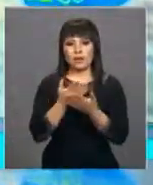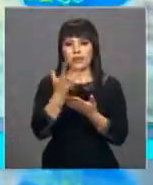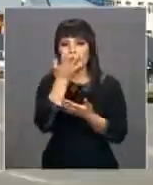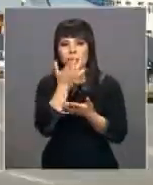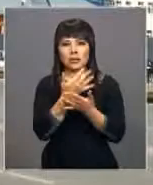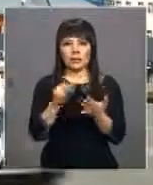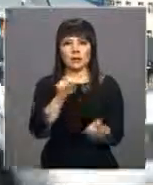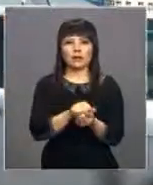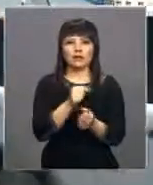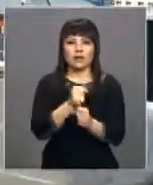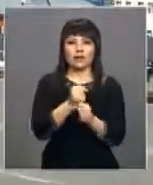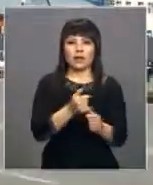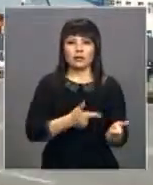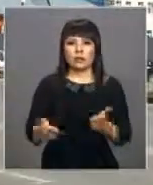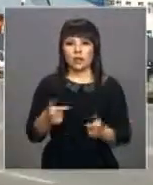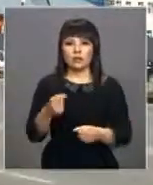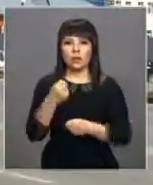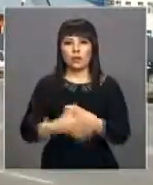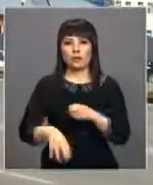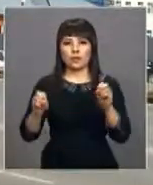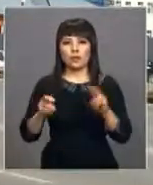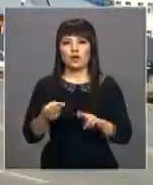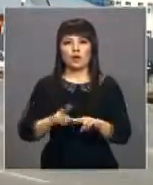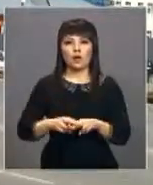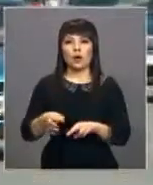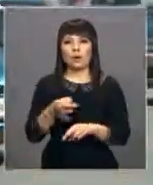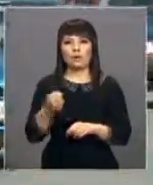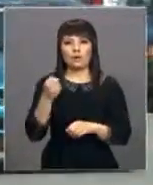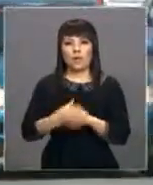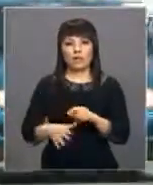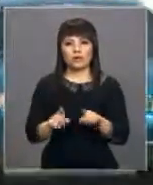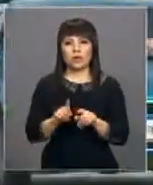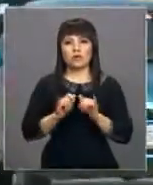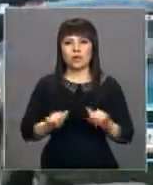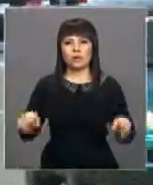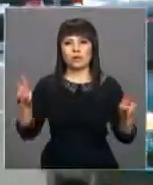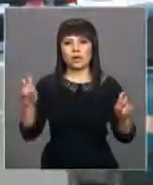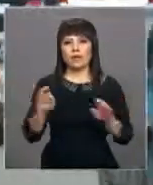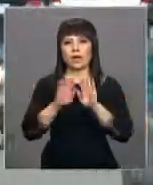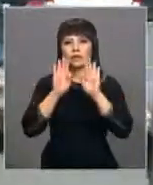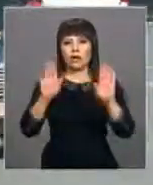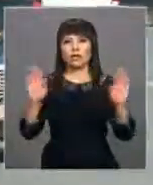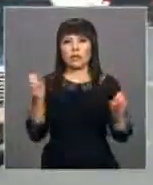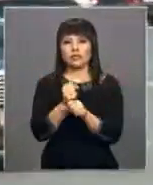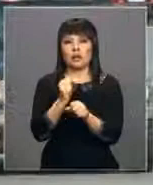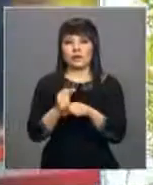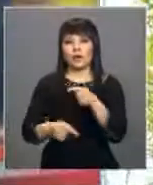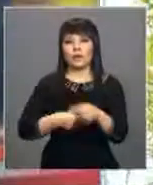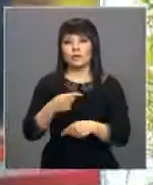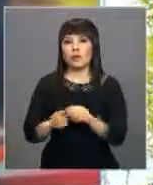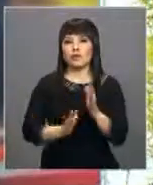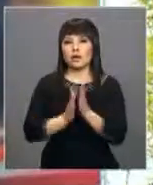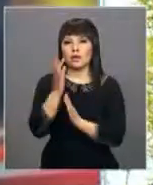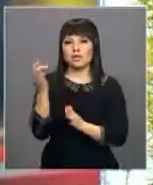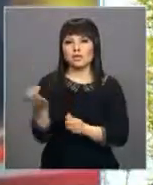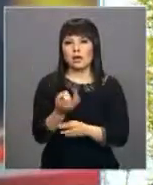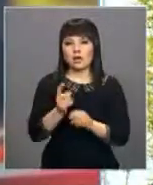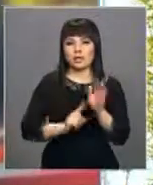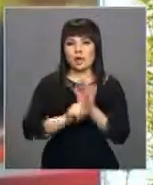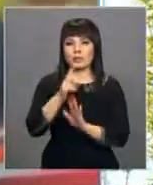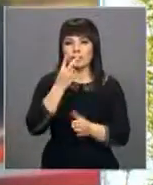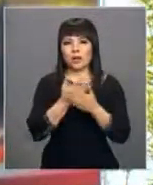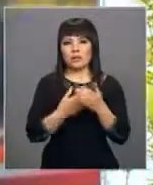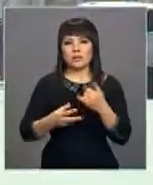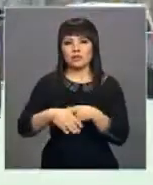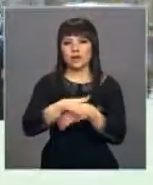суреттері басылған билбордтарды облыс орталығындағы ең үлкен даңғылдың бойына іліп қойды. Өскелең жас үшін өнеге болар бастамаға ұйытқы болған